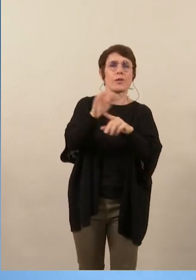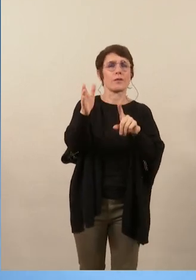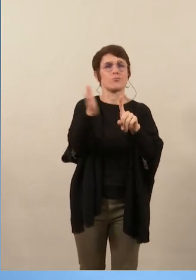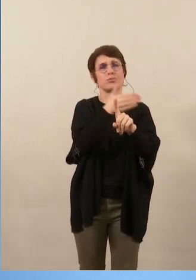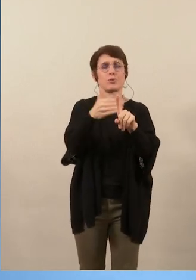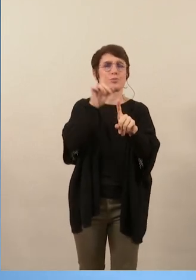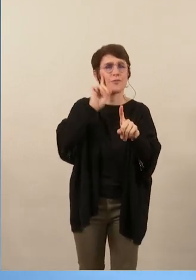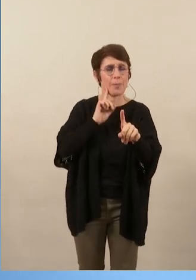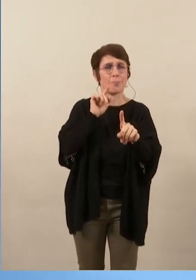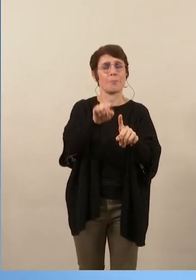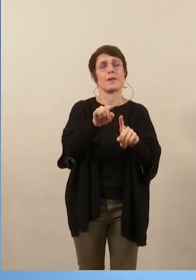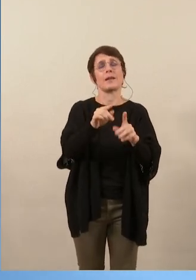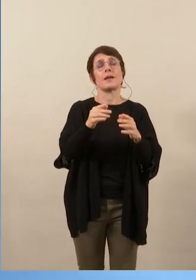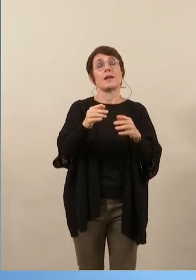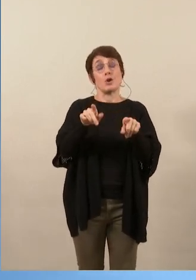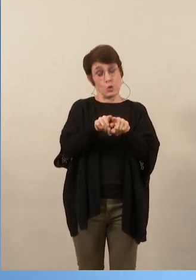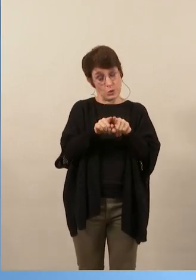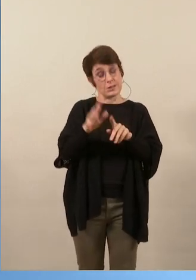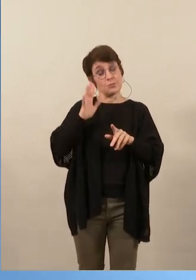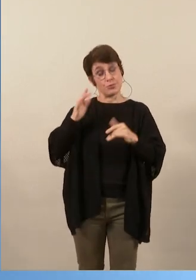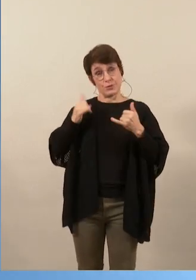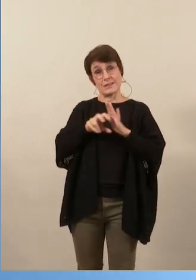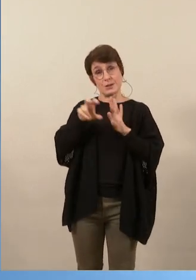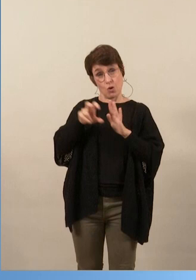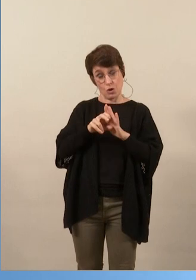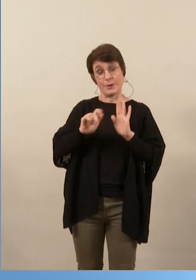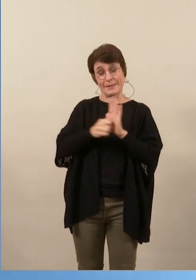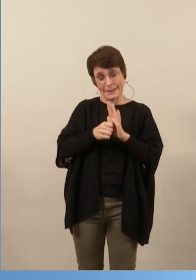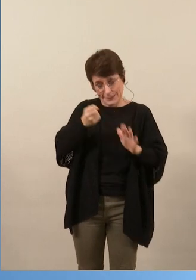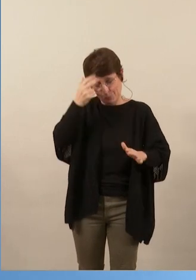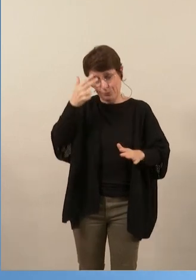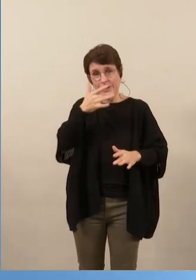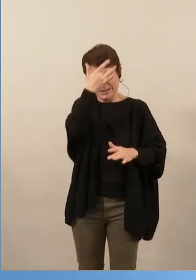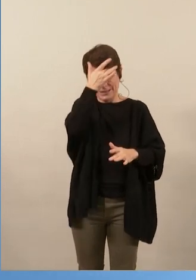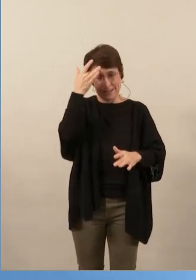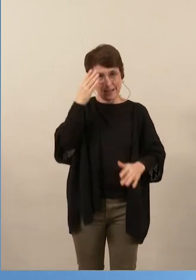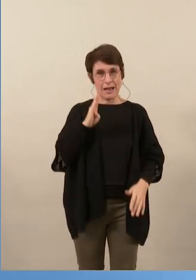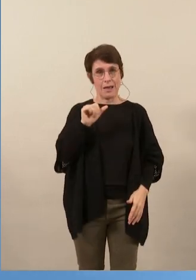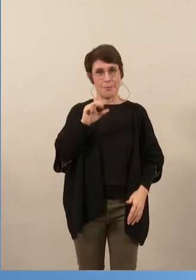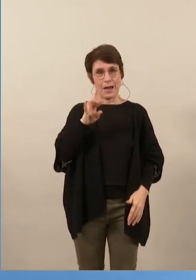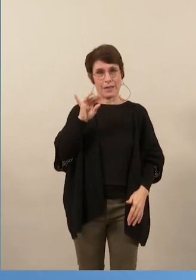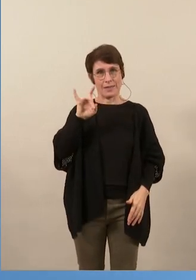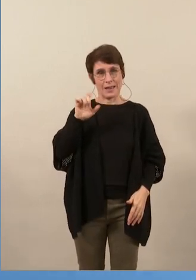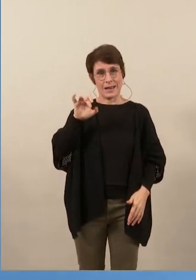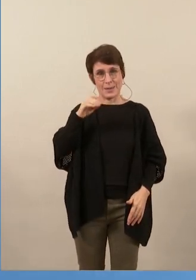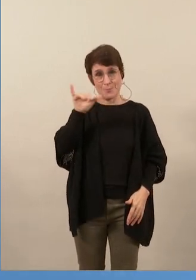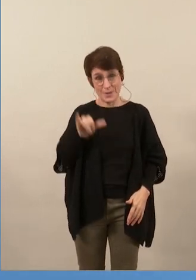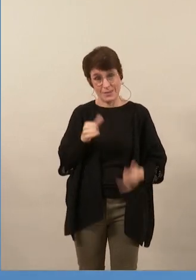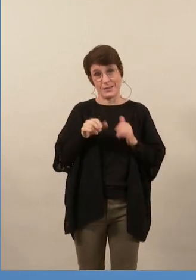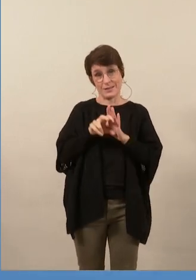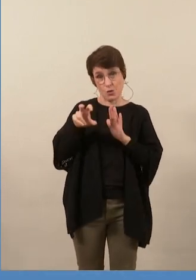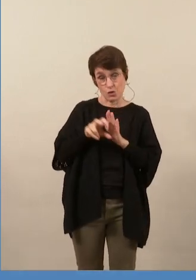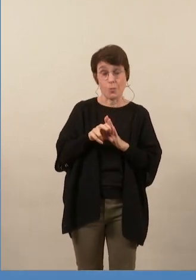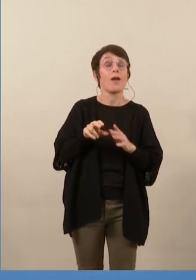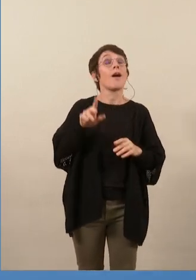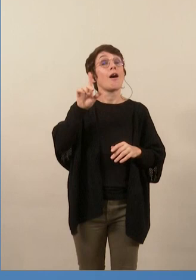aussi le souvenir de la saint-bartéimie Grenobloise cette égalité femme homme c'est toujours un combat l'égalité des salaires